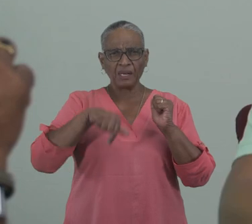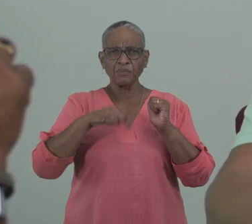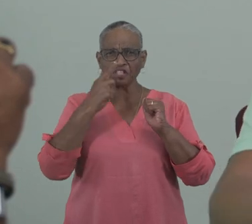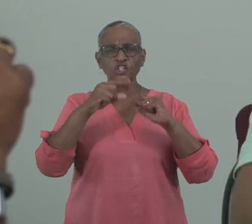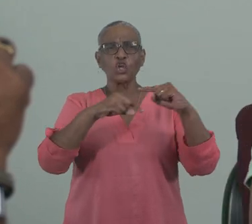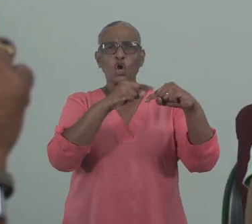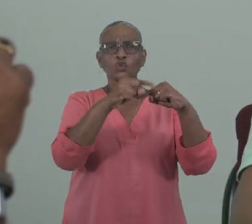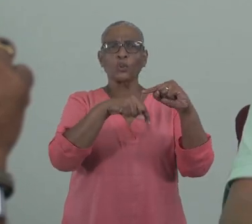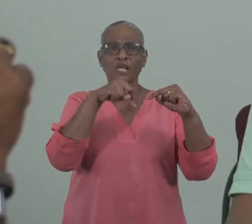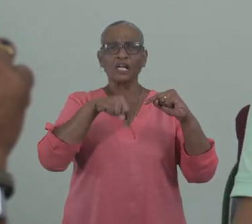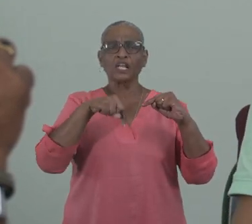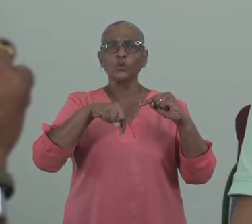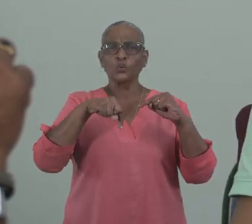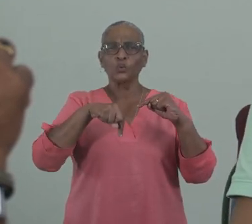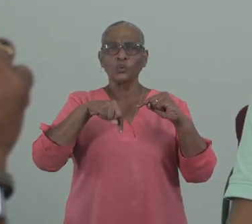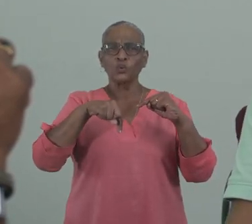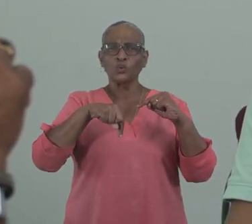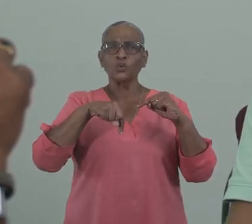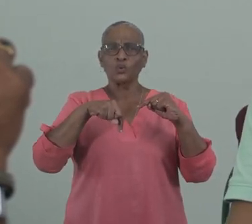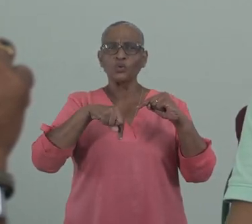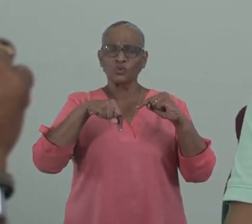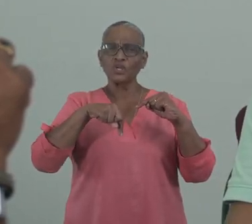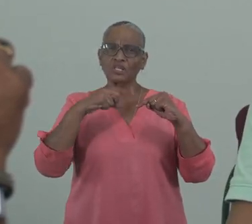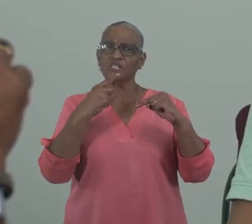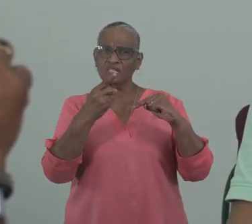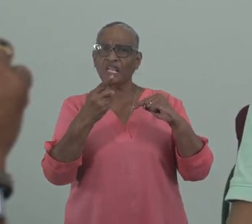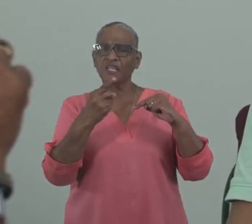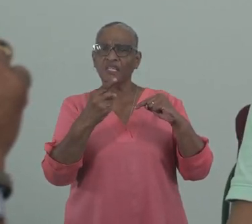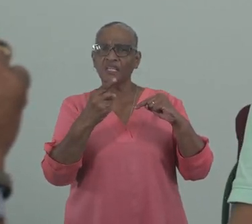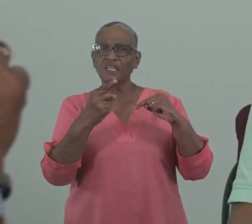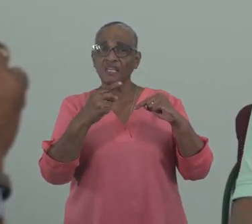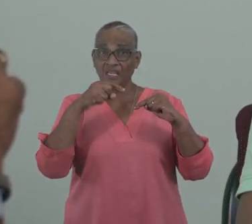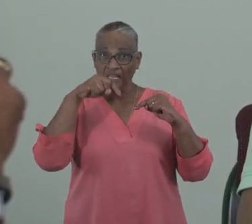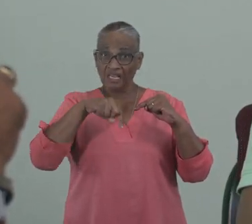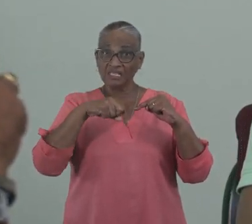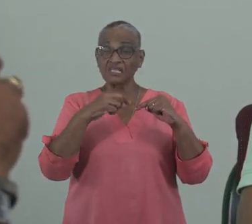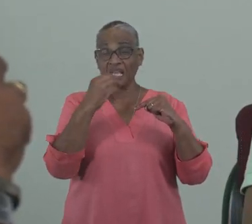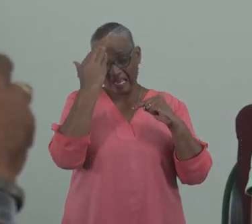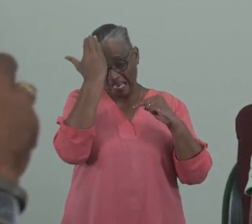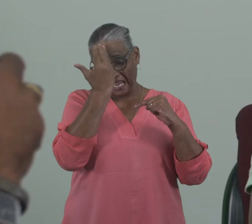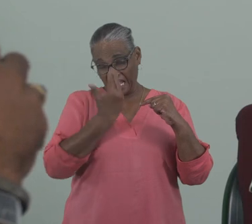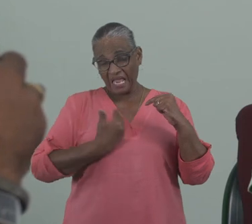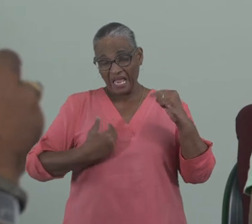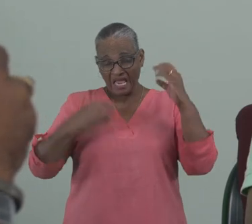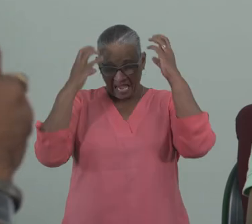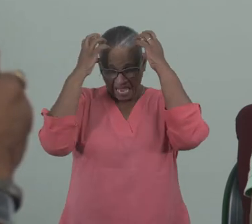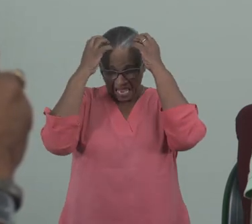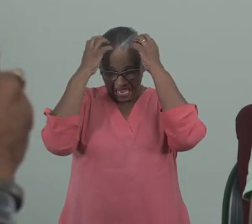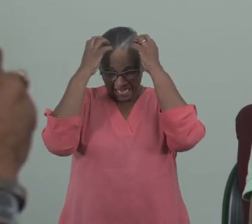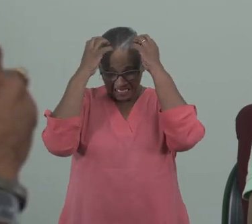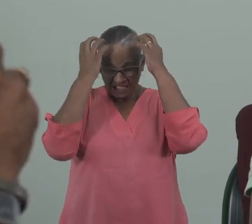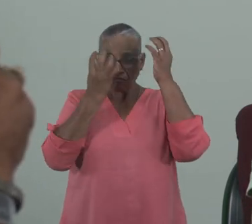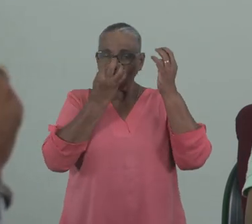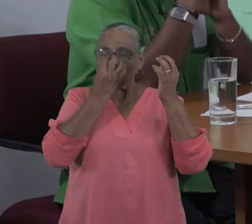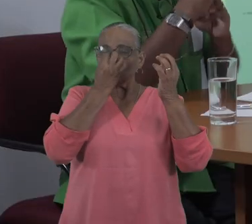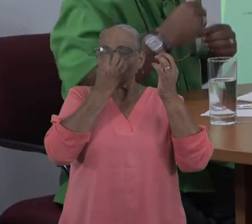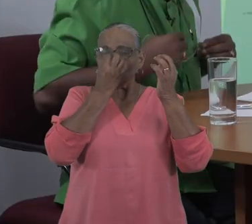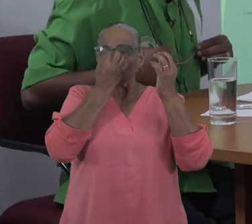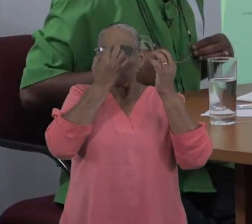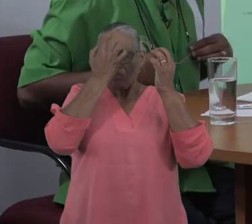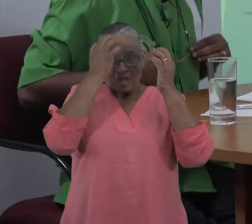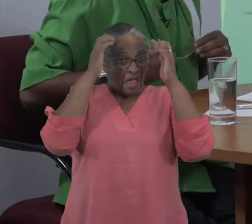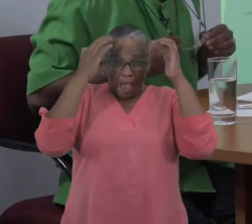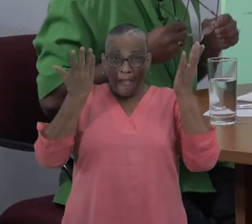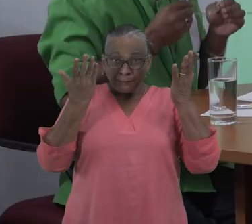we inderdaad ontwikkeling gehad. Een paar minuten geleden had ik u ook gezegd, als je hersenen een paar minuten zonder zuurstof zitten, dan neem